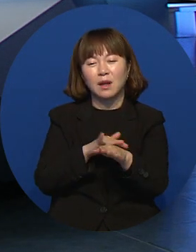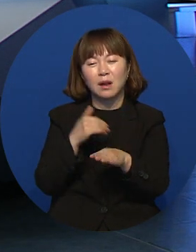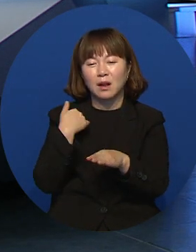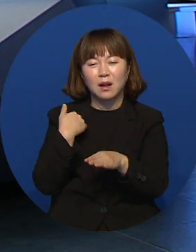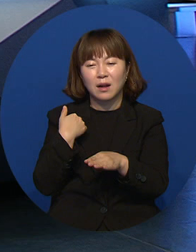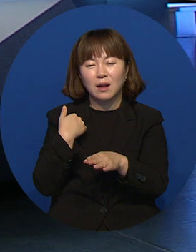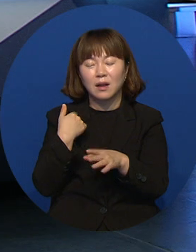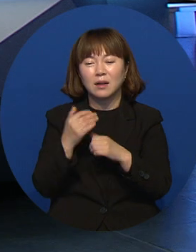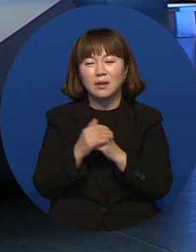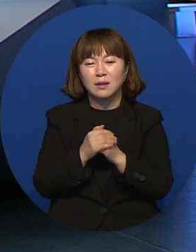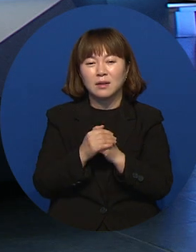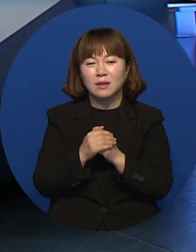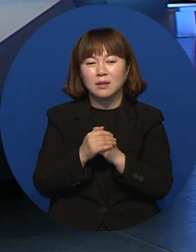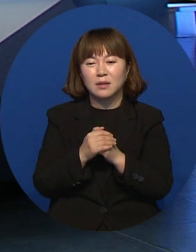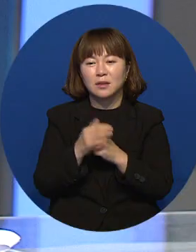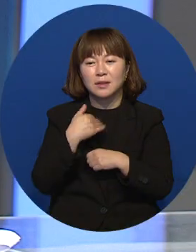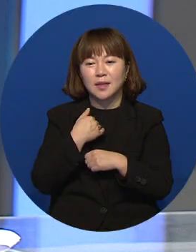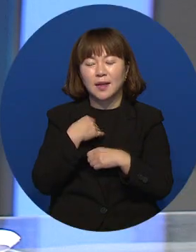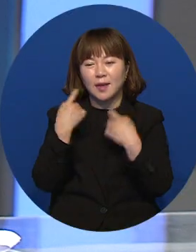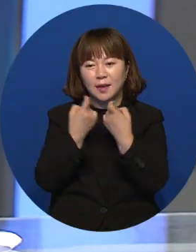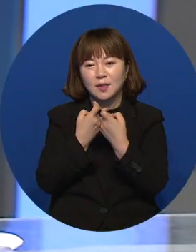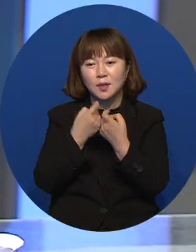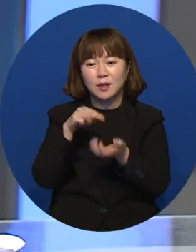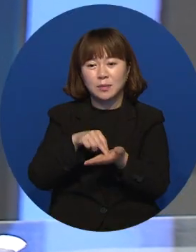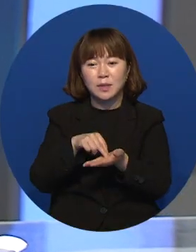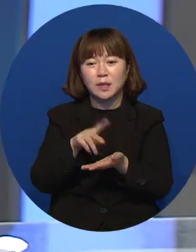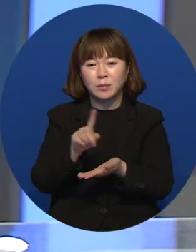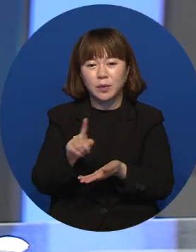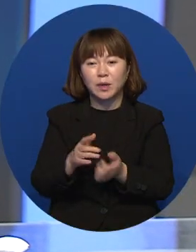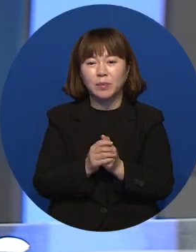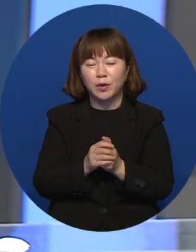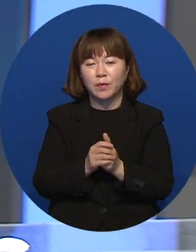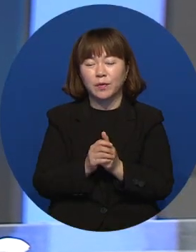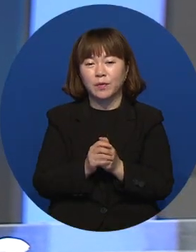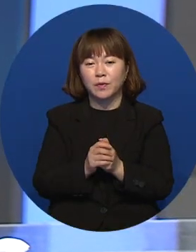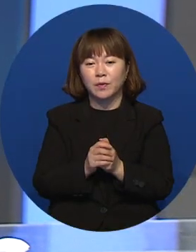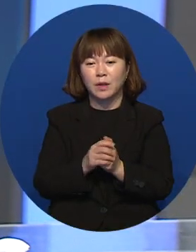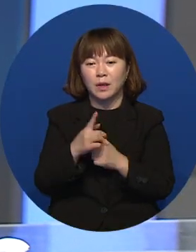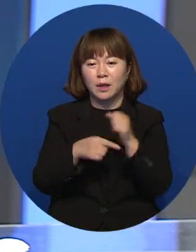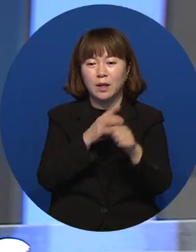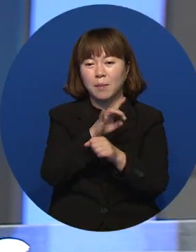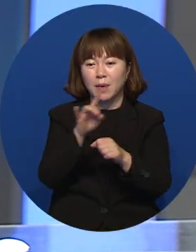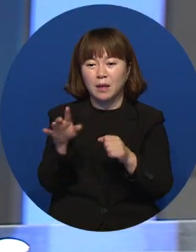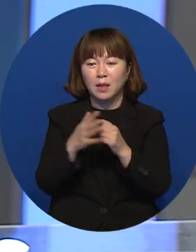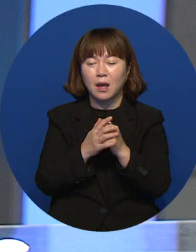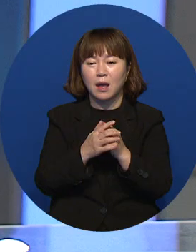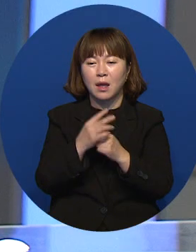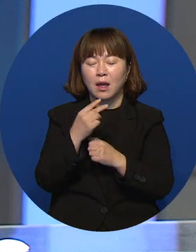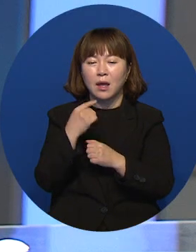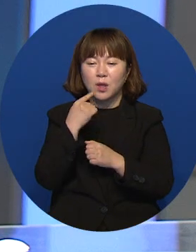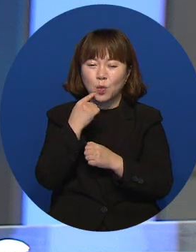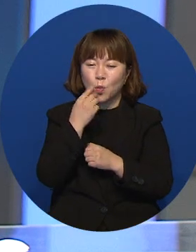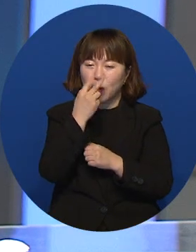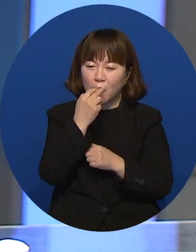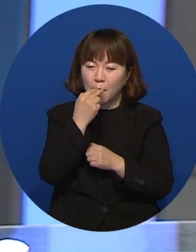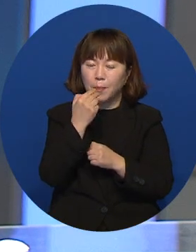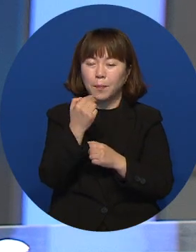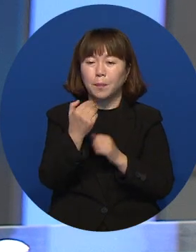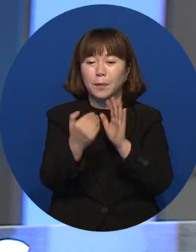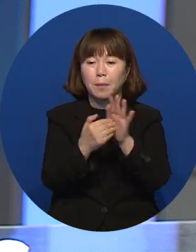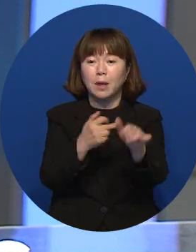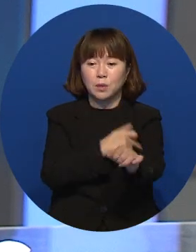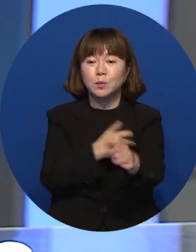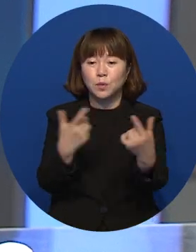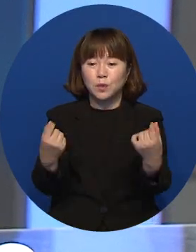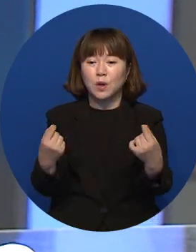강의 생각은 제 생각은 그것은 일단은 매년 그 독감 예방 접촉 맞아야 되는 건 맞는 것 같구요 번째로